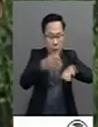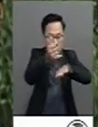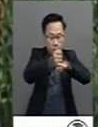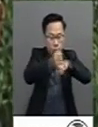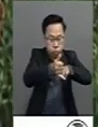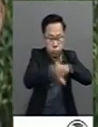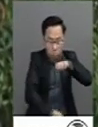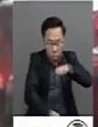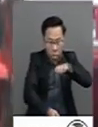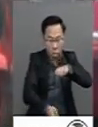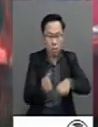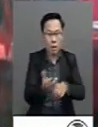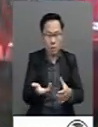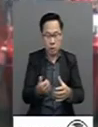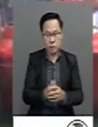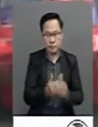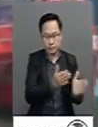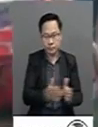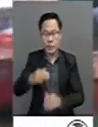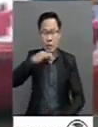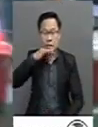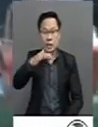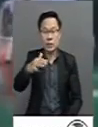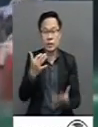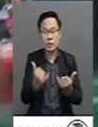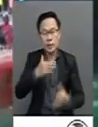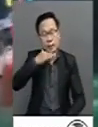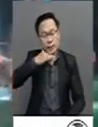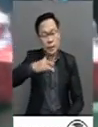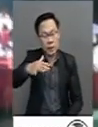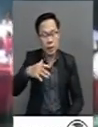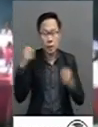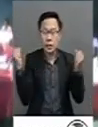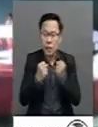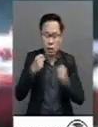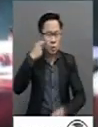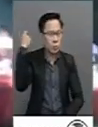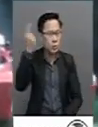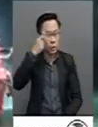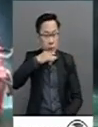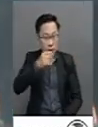ที่ทะเลกันบ้างค่ะคุณผู้ชมทะเลเนี่ยช่วงนี้หลายคนก็บอกว่าเอ๊ะหน้าหนาวเนี่ยจะไปทะเลดี